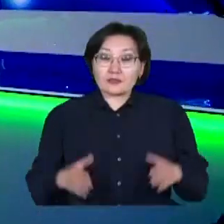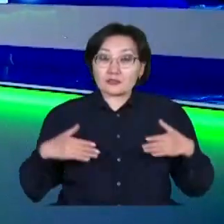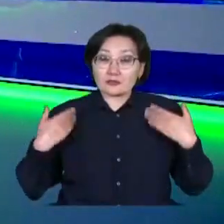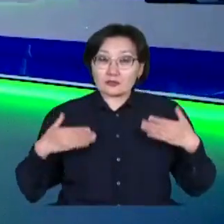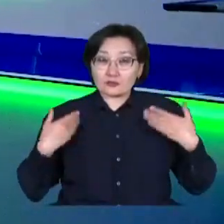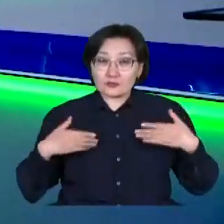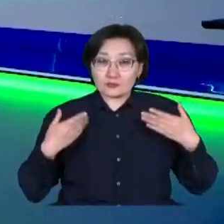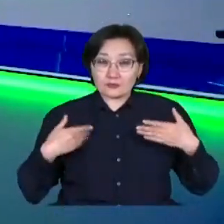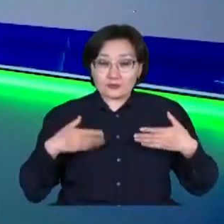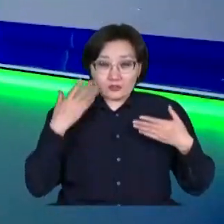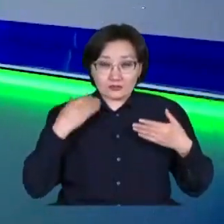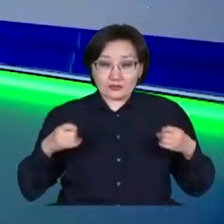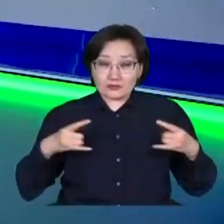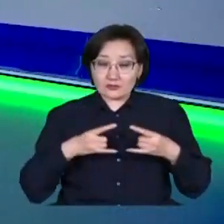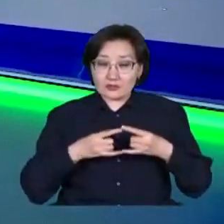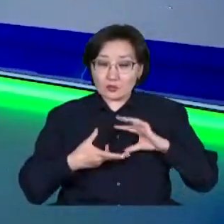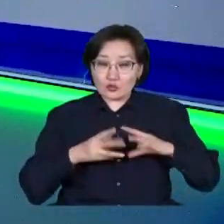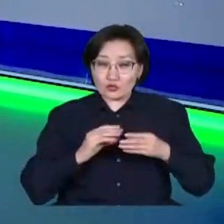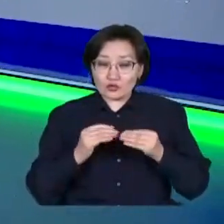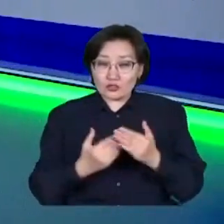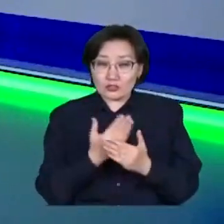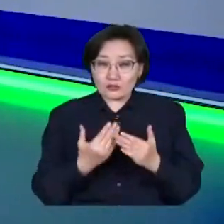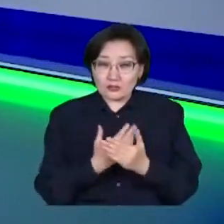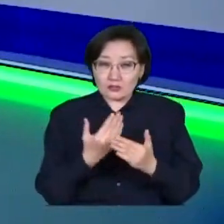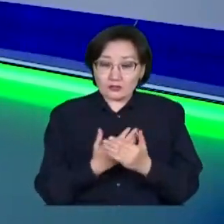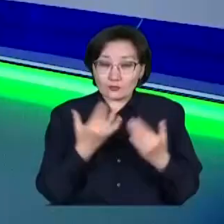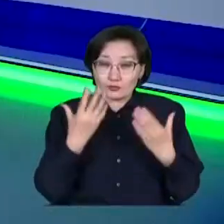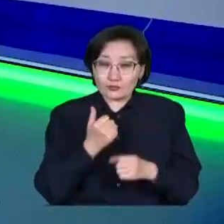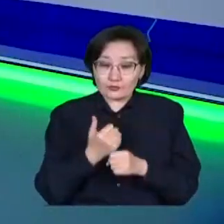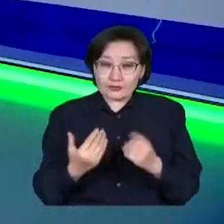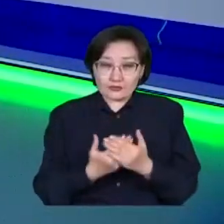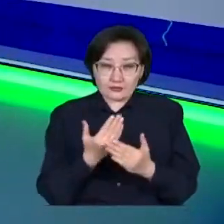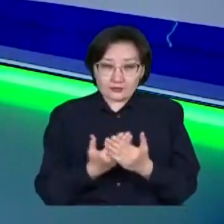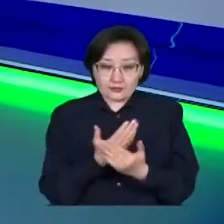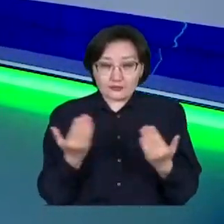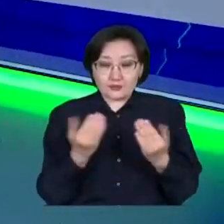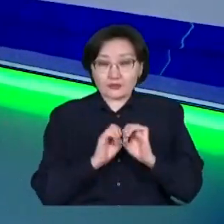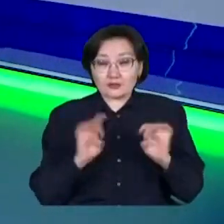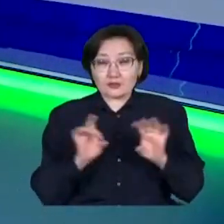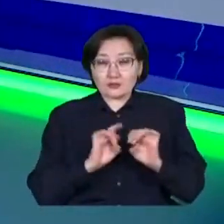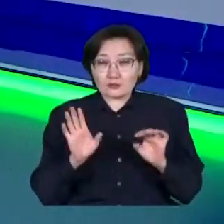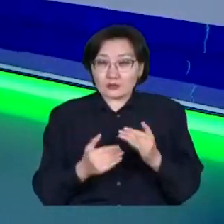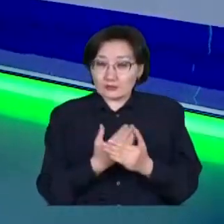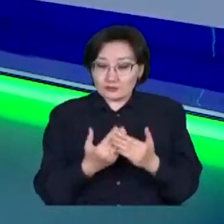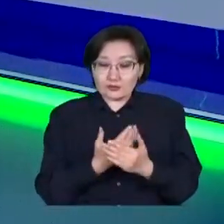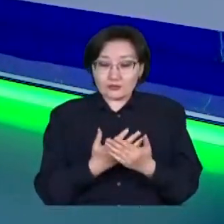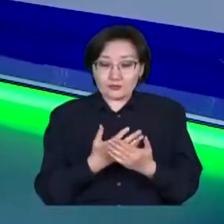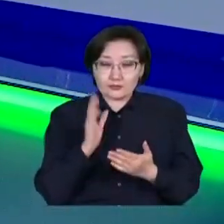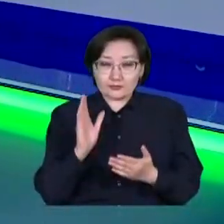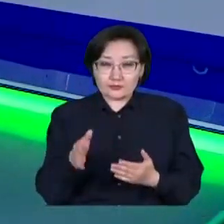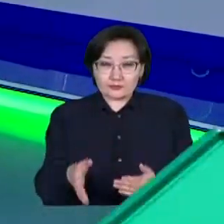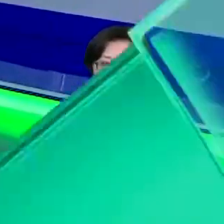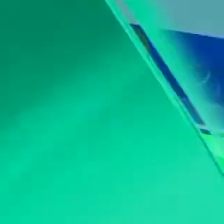Армысыздар, тікелей эфирде қорытынды жаңалықтар. Студияда мен аяулым көлжігіт және әріптесім Бұл-бұл қалныр қызы. Бүгінгі шығарылымнан көретіндеріміз.